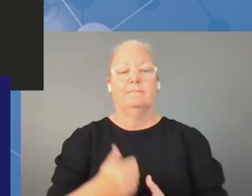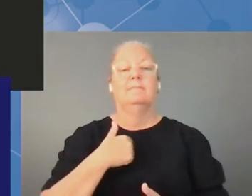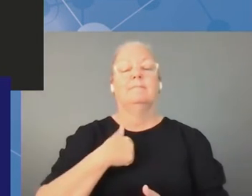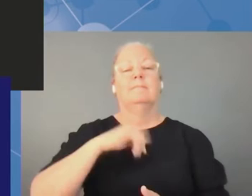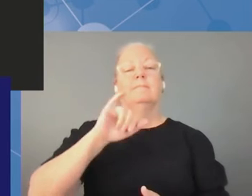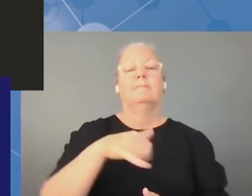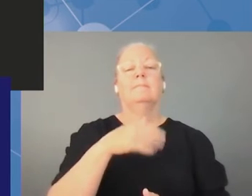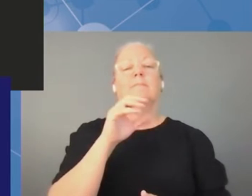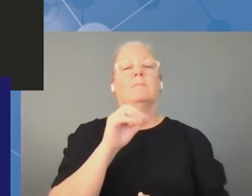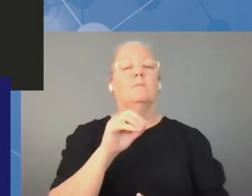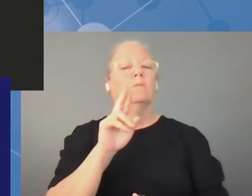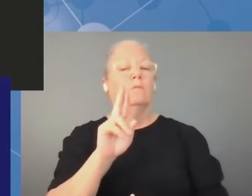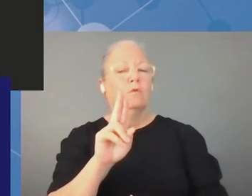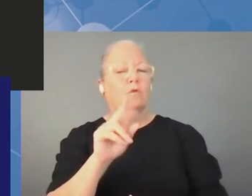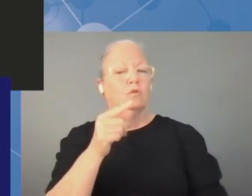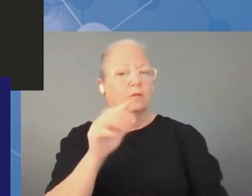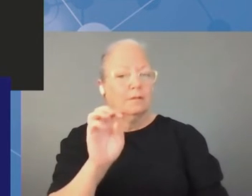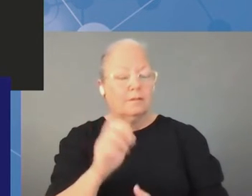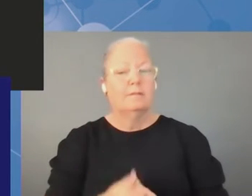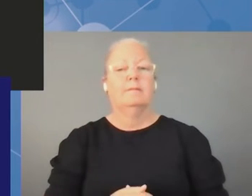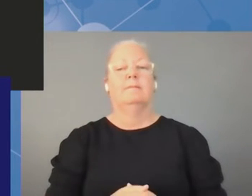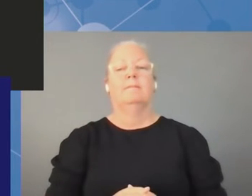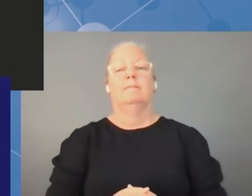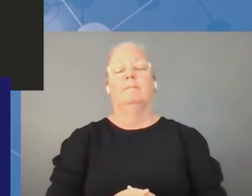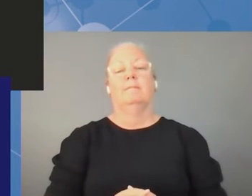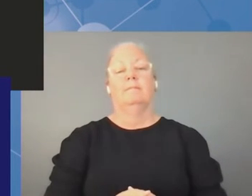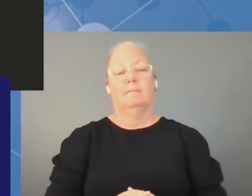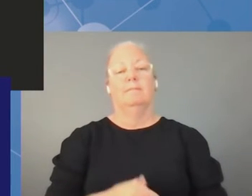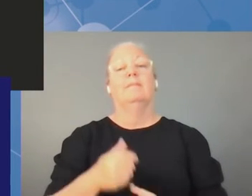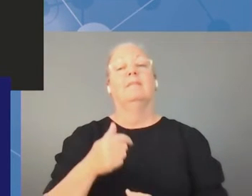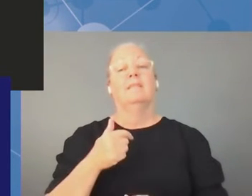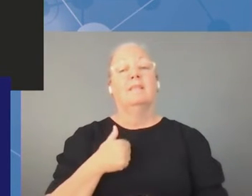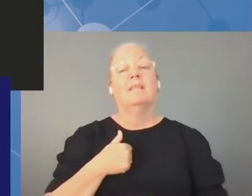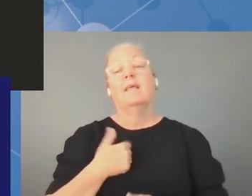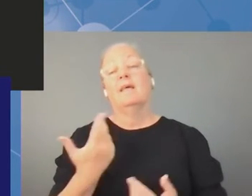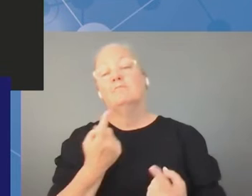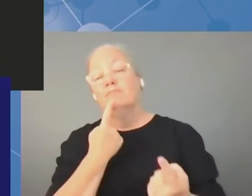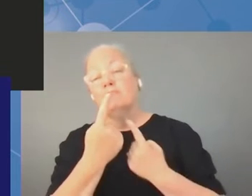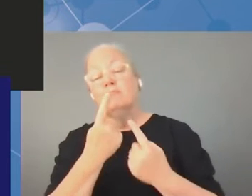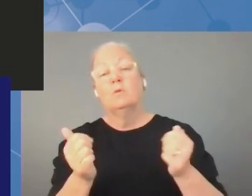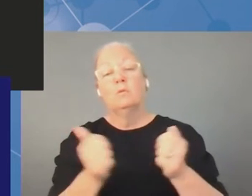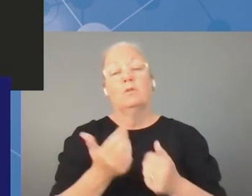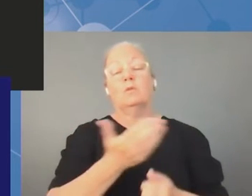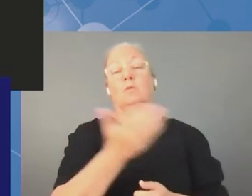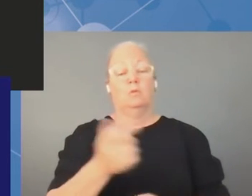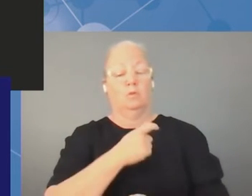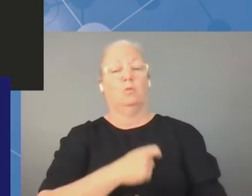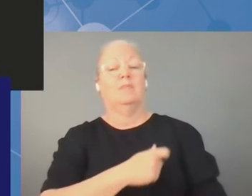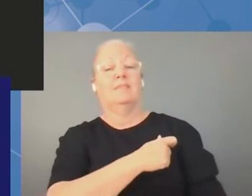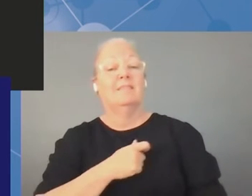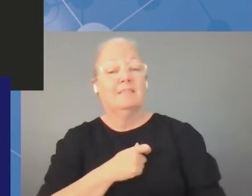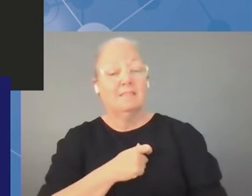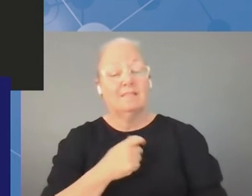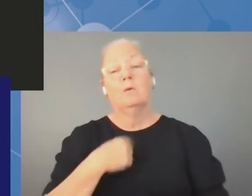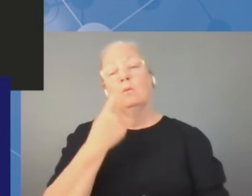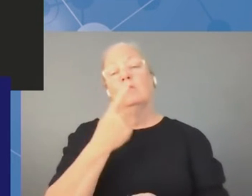Хорхе Хансио. This time talking from Switzerland, where I went back. На этот раз я подключился